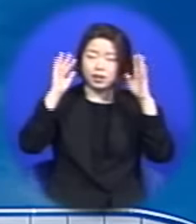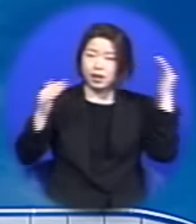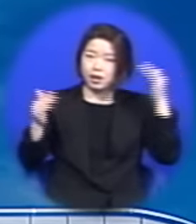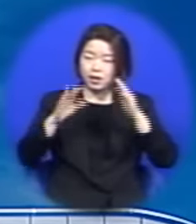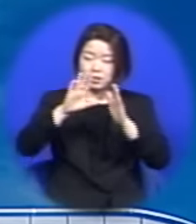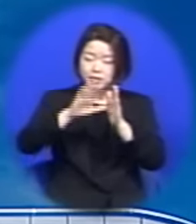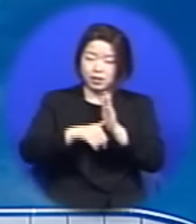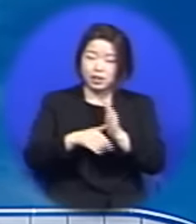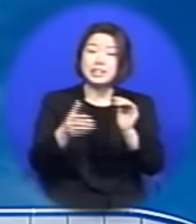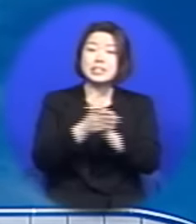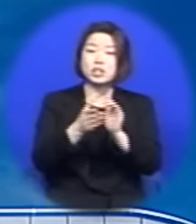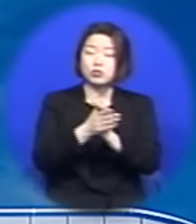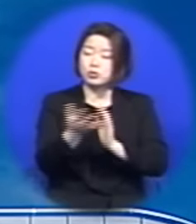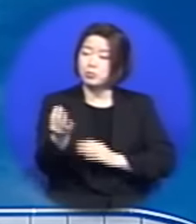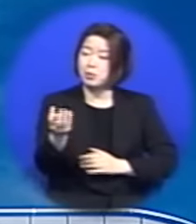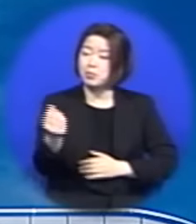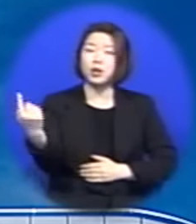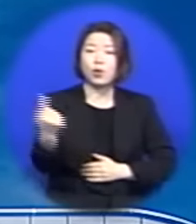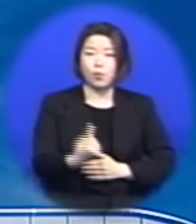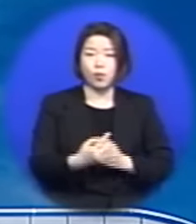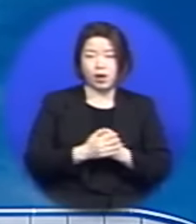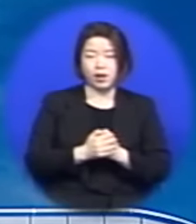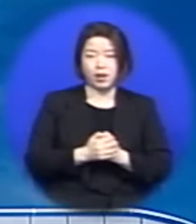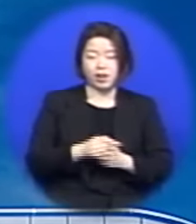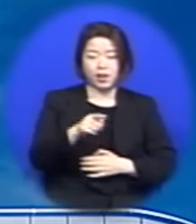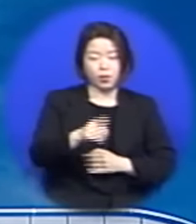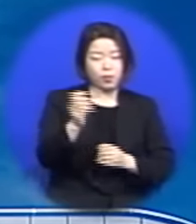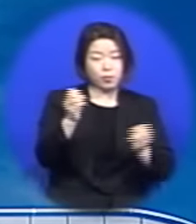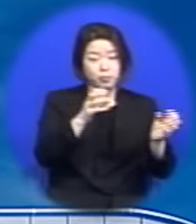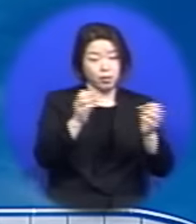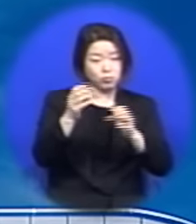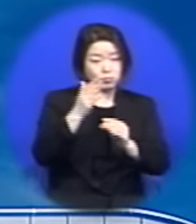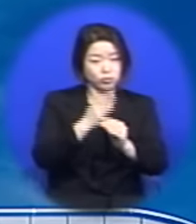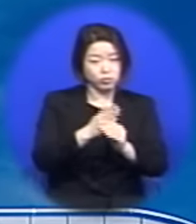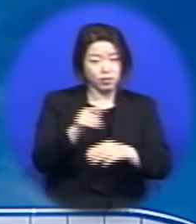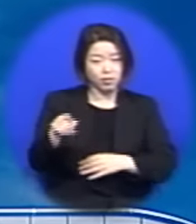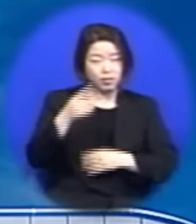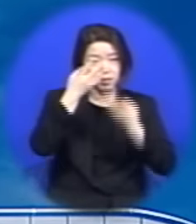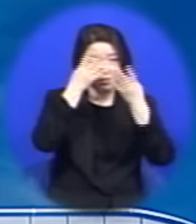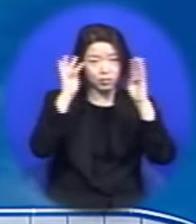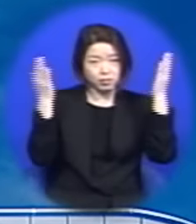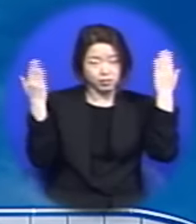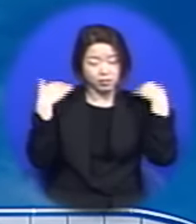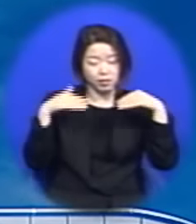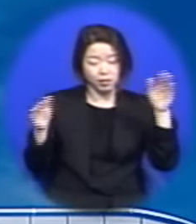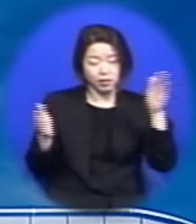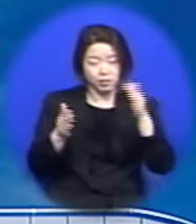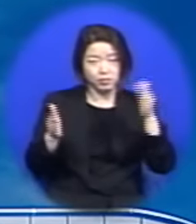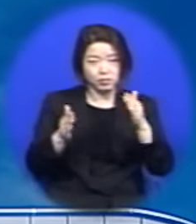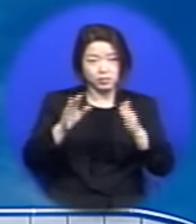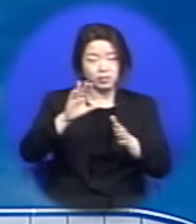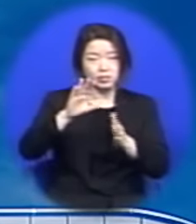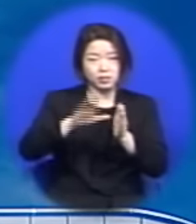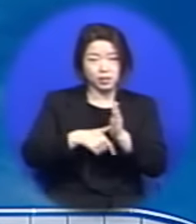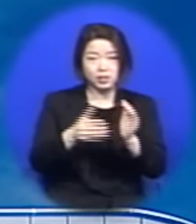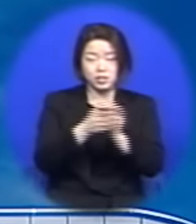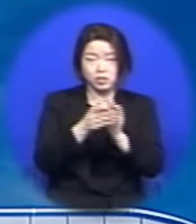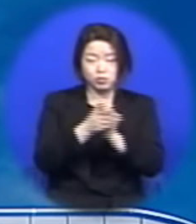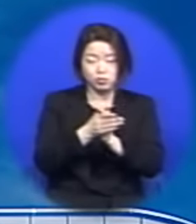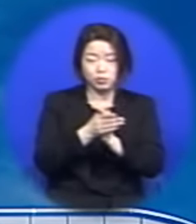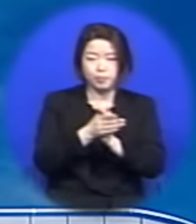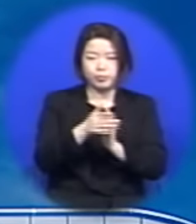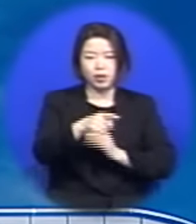분이 오셨어요 그러면 이야기가 나누는데 이분들 아주 참 난감한 이야기를 하는 겁니다